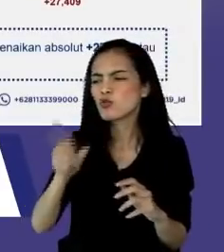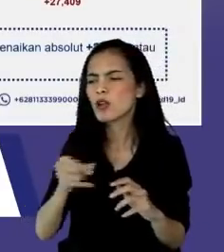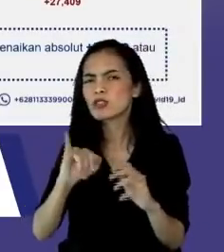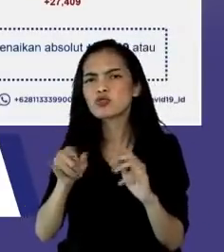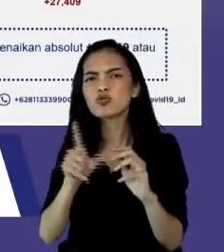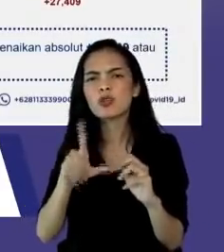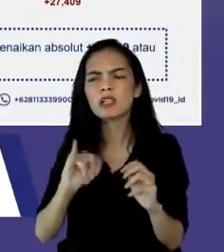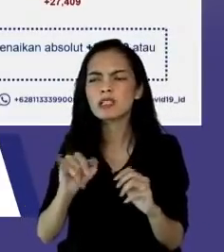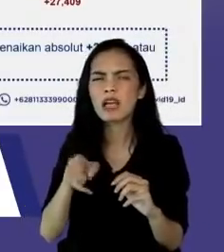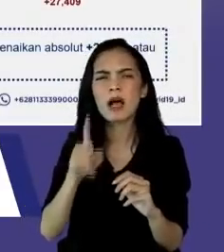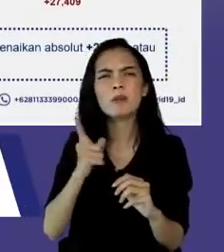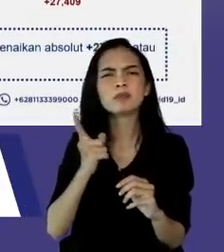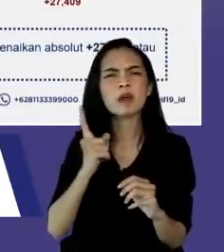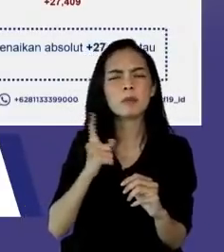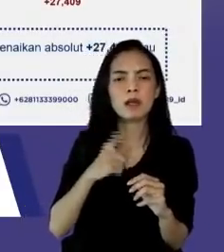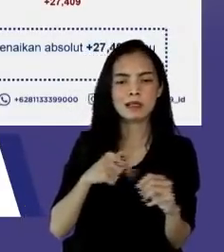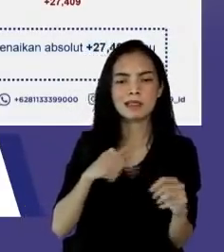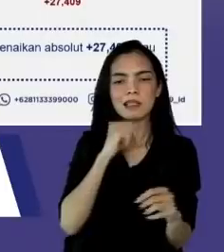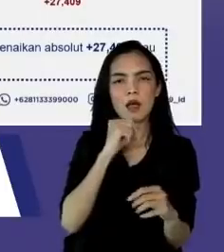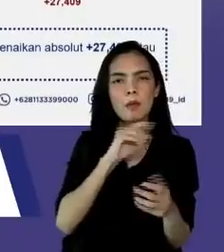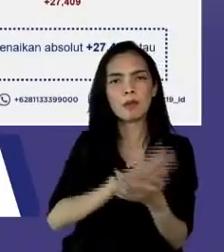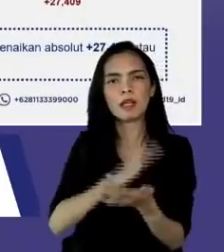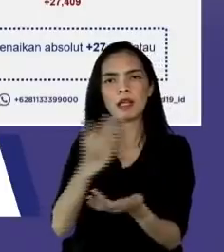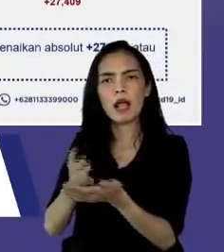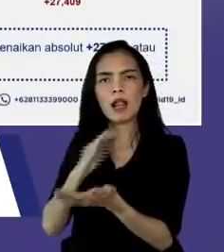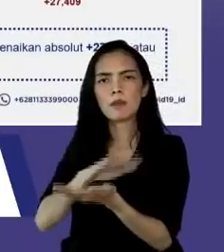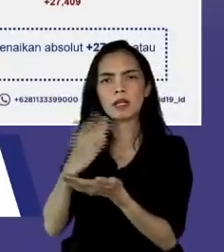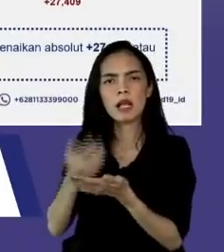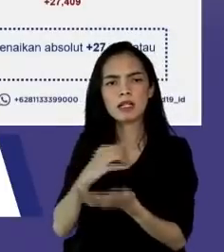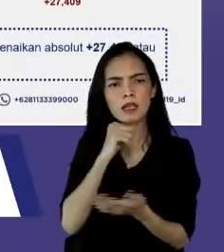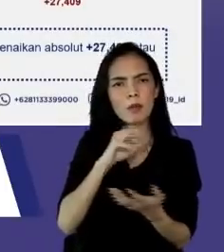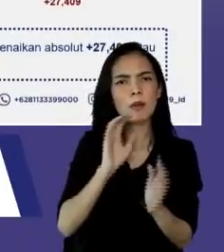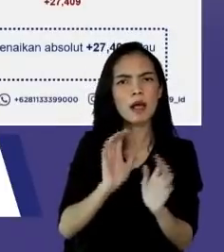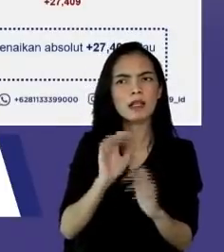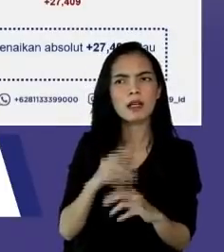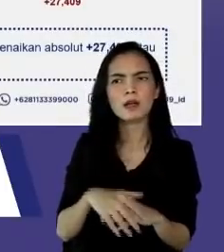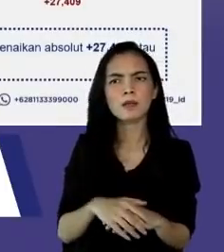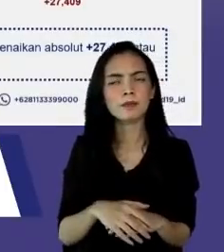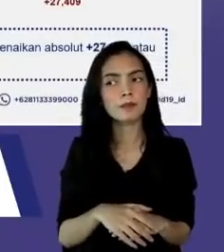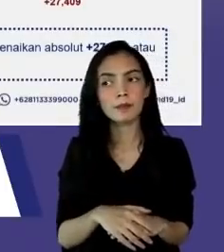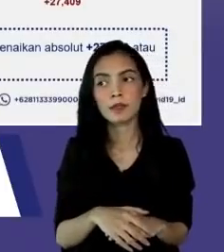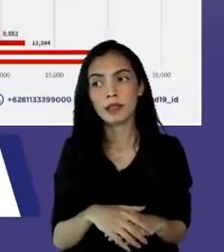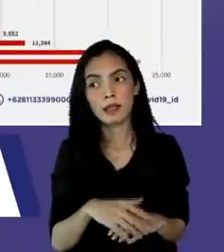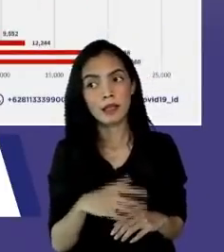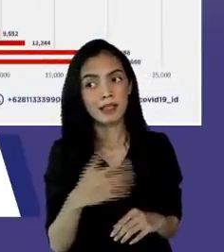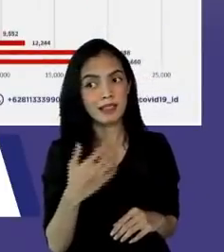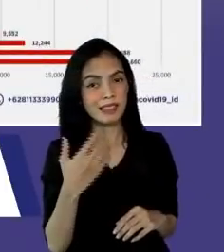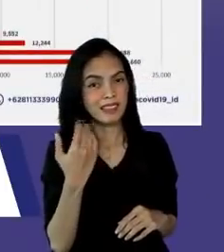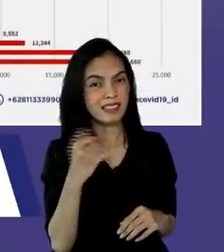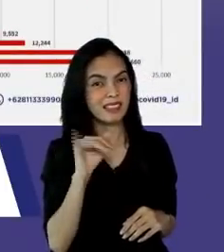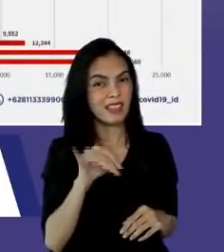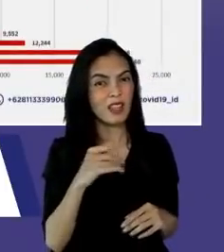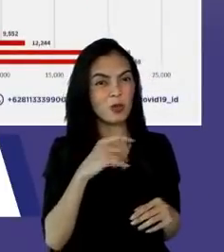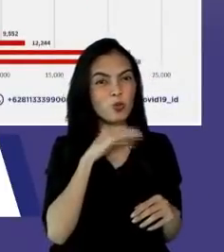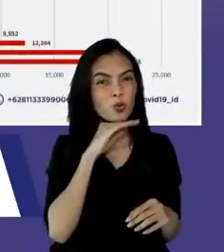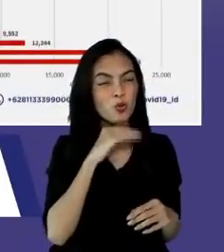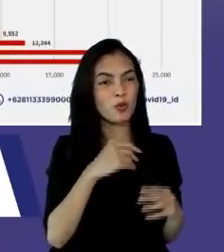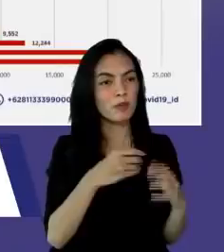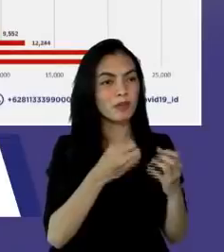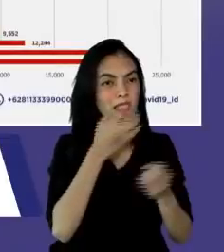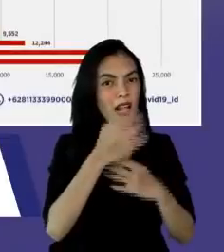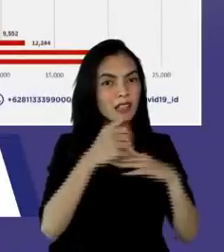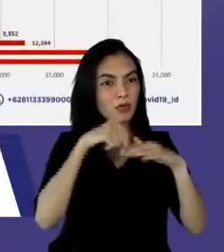meninggal lebih banyak agar kita bisa mengambil pelajaran lah sama-sama ke depan. Nih, next slide. Ini yang akan kita tunggu ya, barangkali breakdown-nya nih